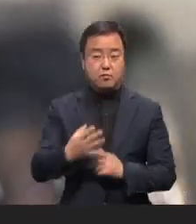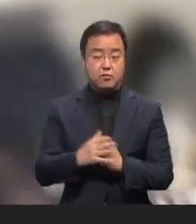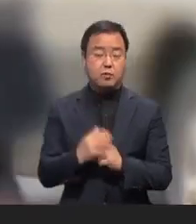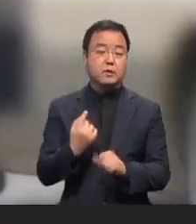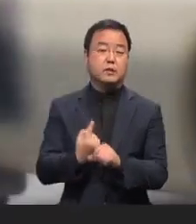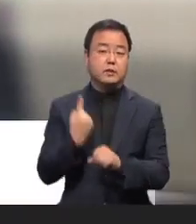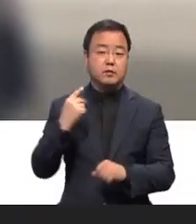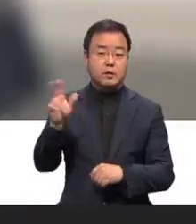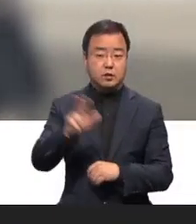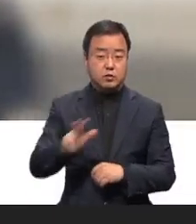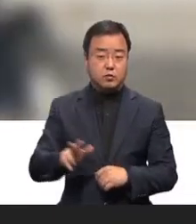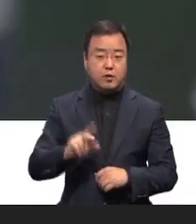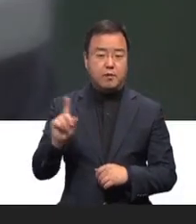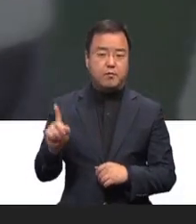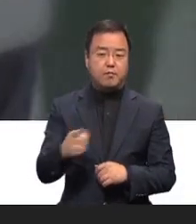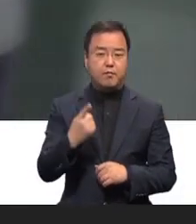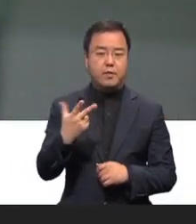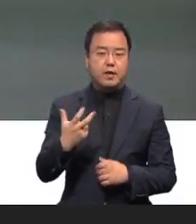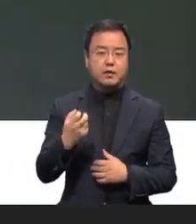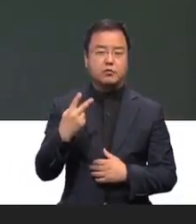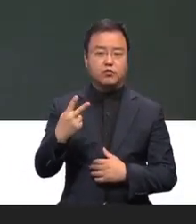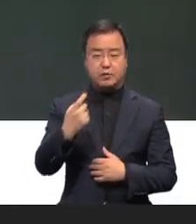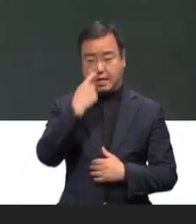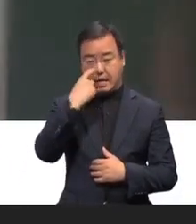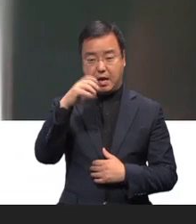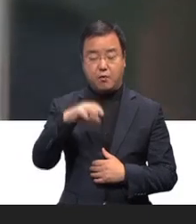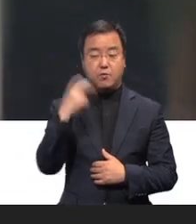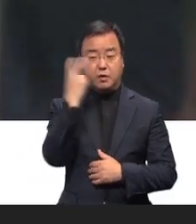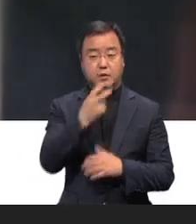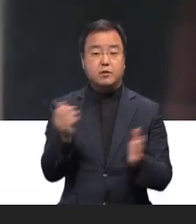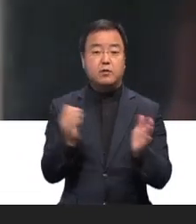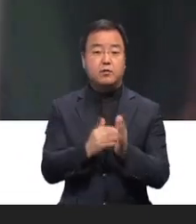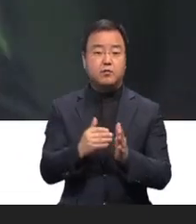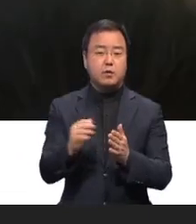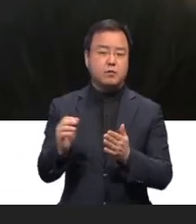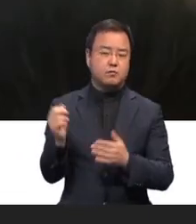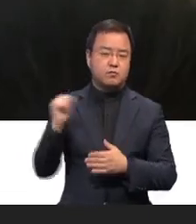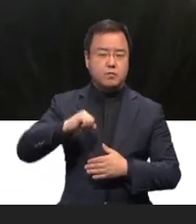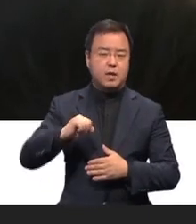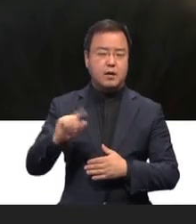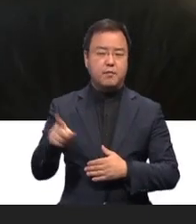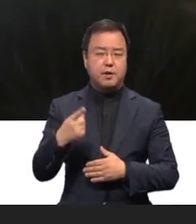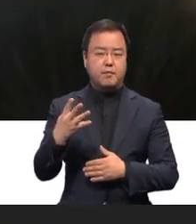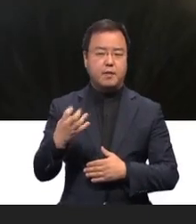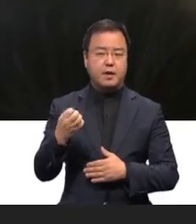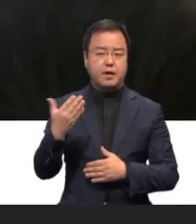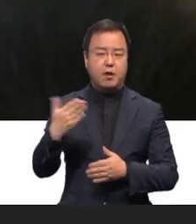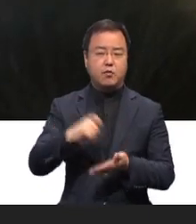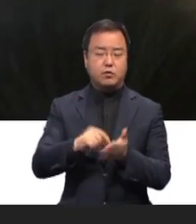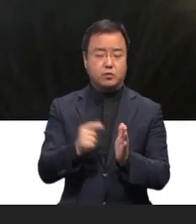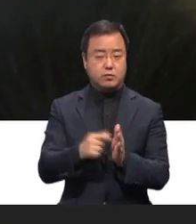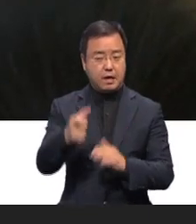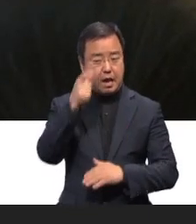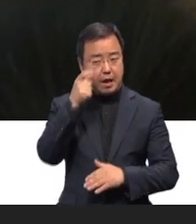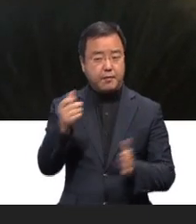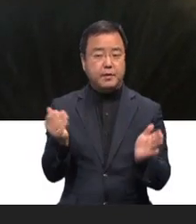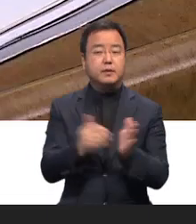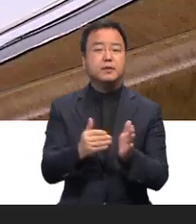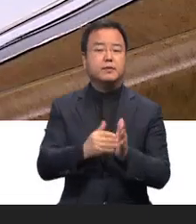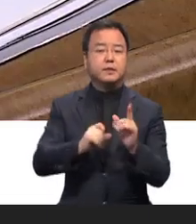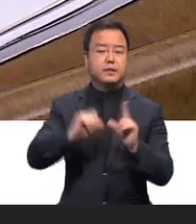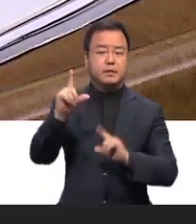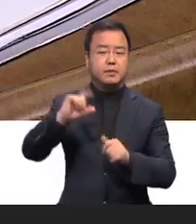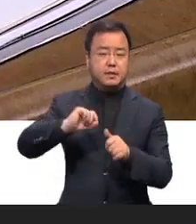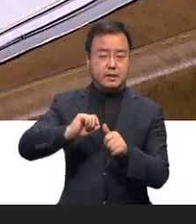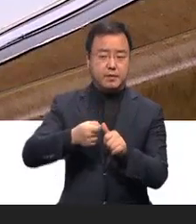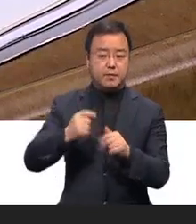전국에서 겨우 100일은 2개 학원을 점검해 입안 사항 100만 9권을 적발하는 데 그쳤고 대부분 과태료 부과 나